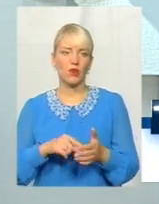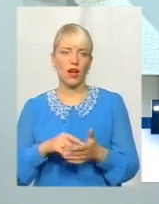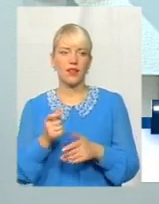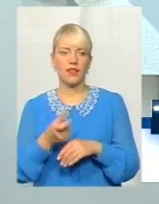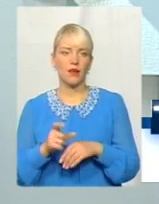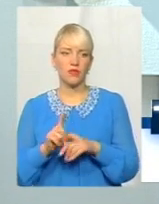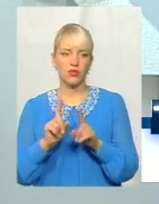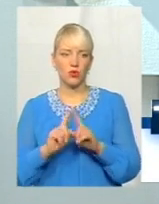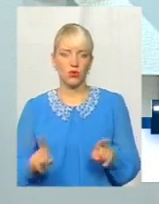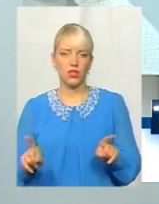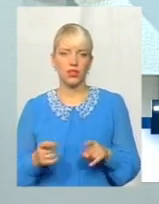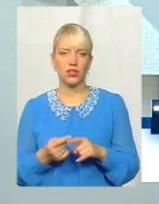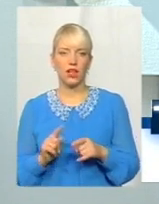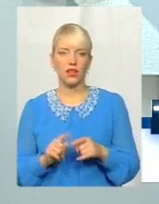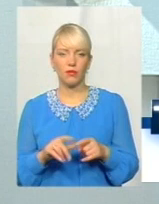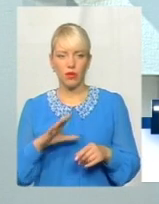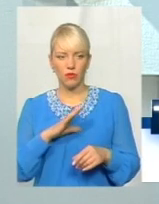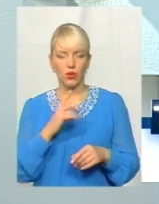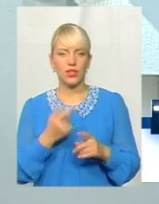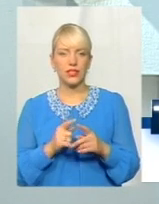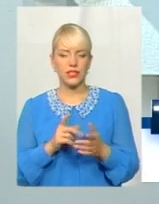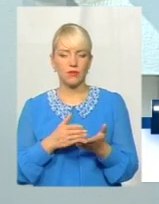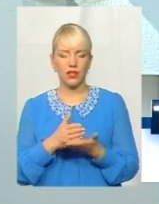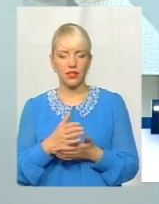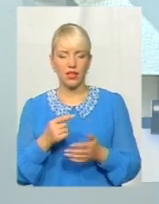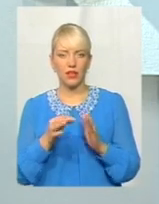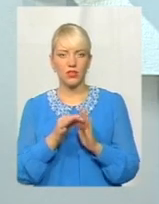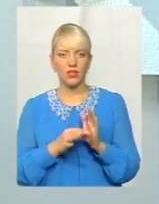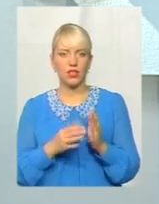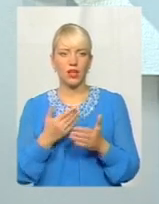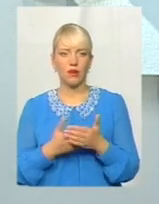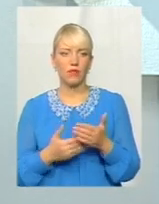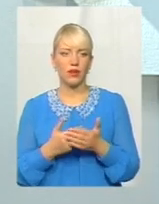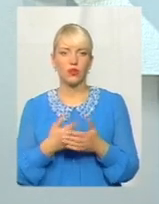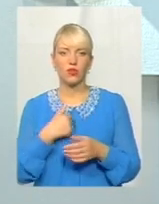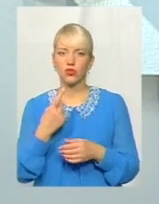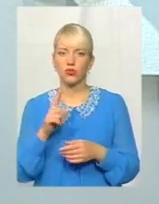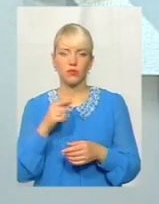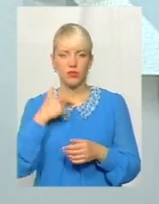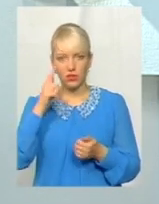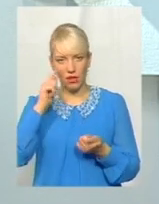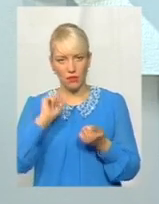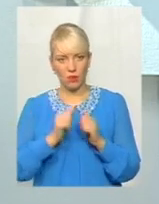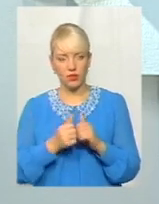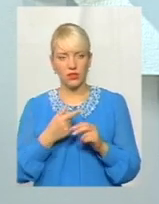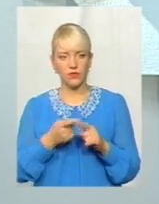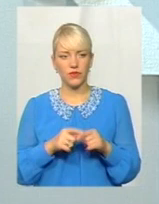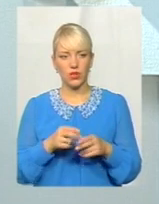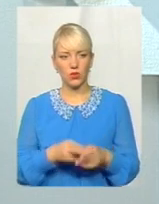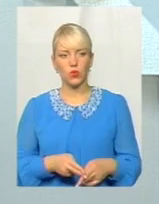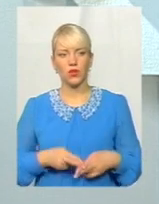оригінальні були, того, що за цим критерієм ми також оцінювали. Наприклад, один, який мені запам'ятався, це з